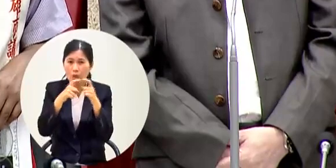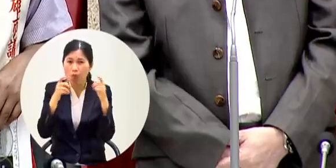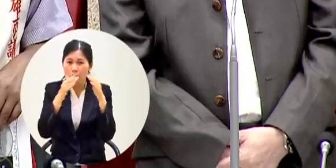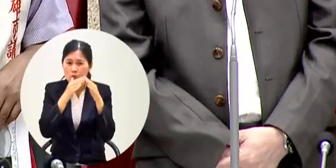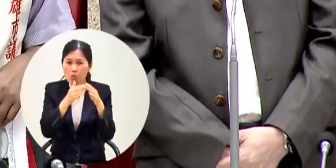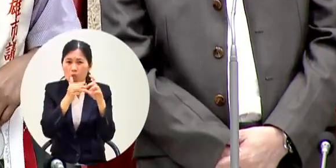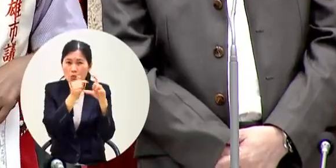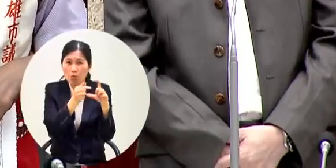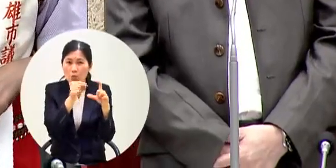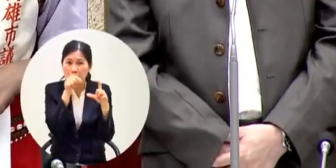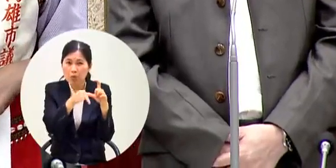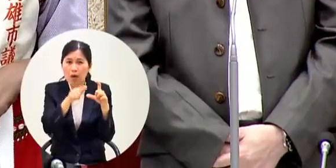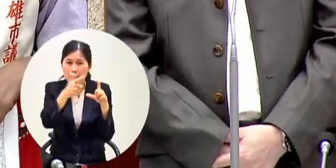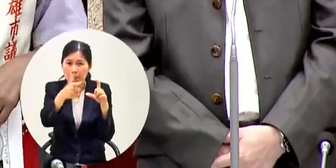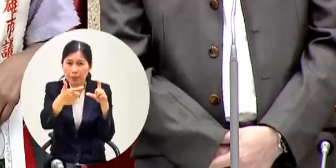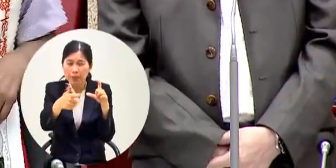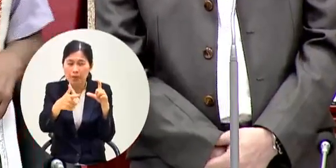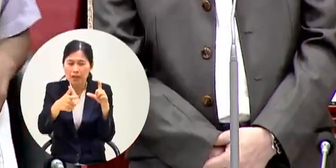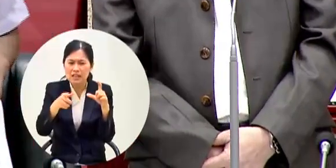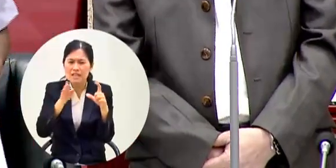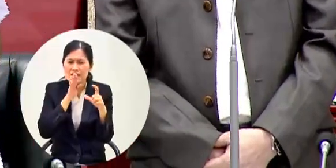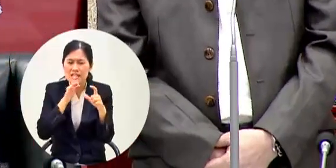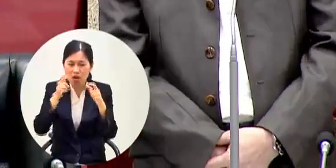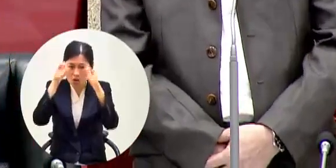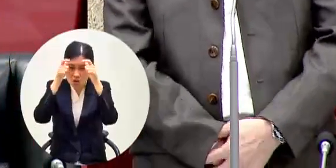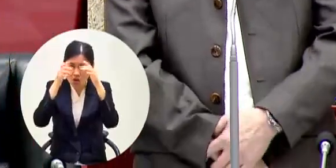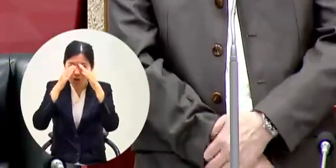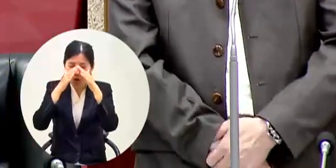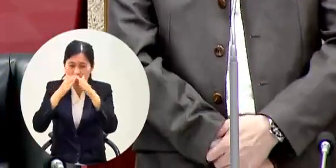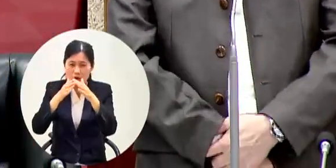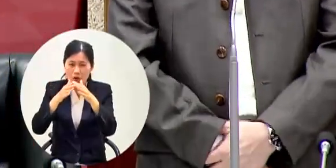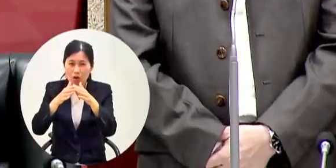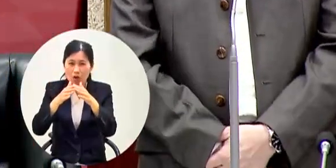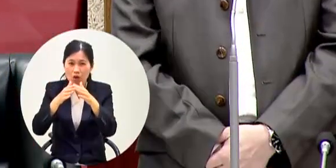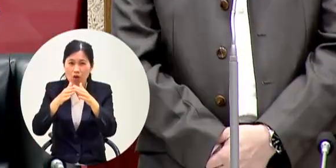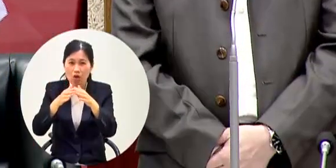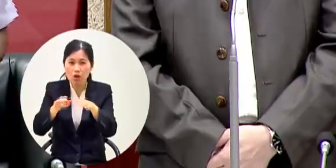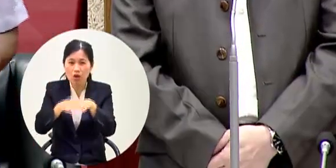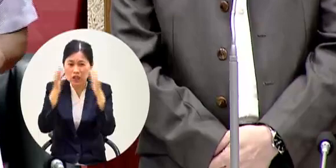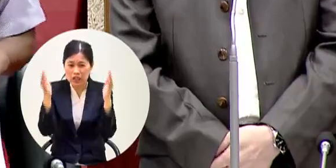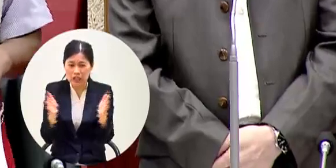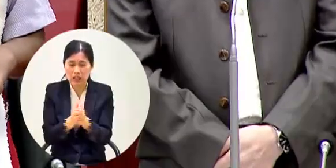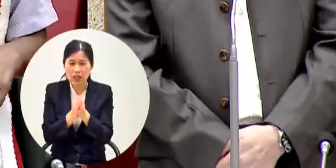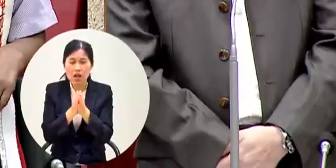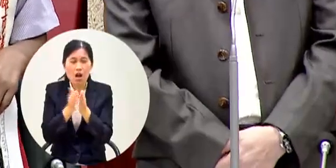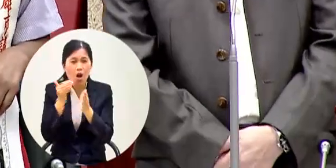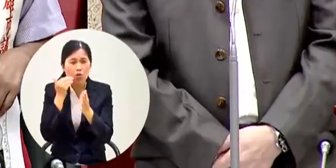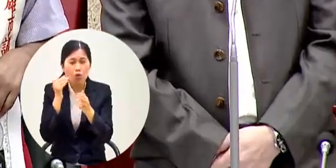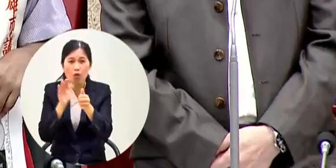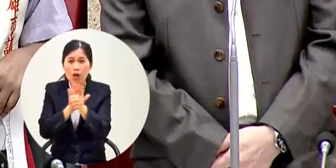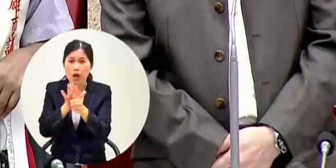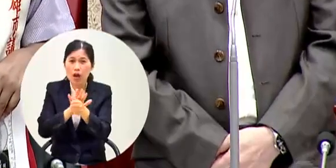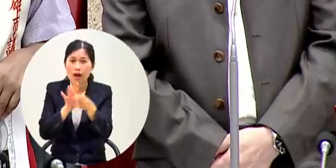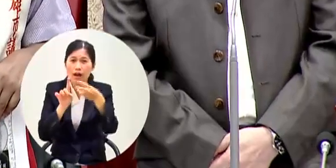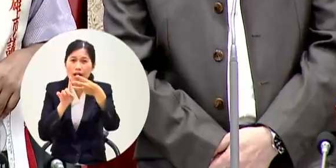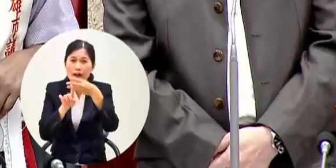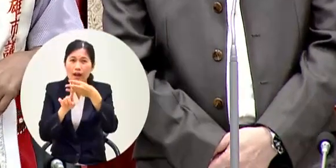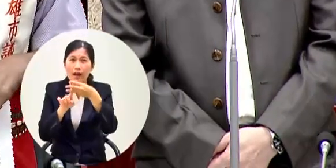这边本席要提醒你，你掌管的农业不是在都会